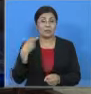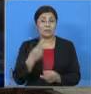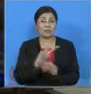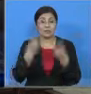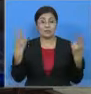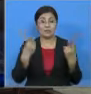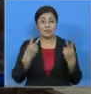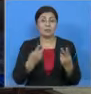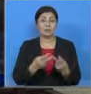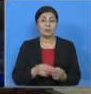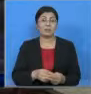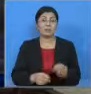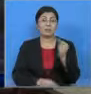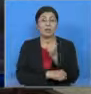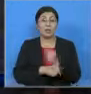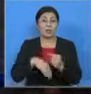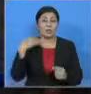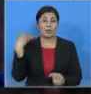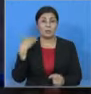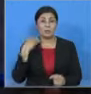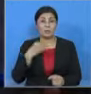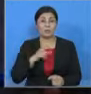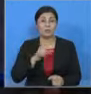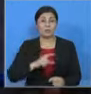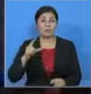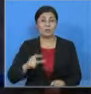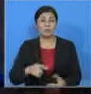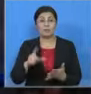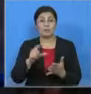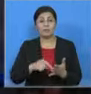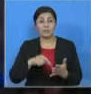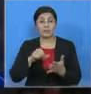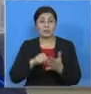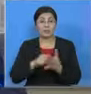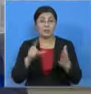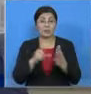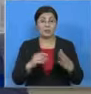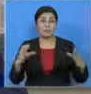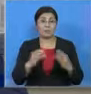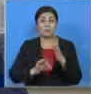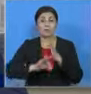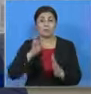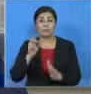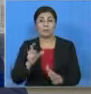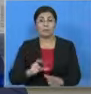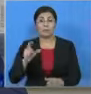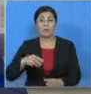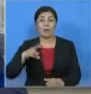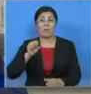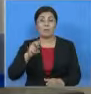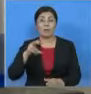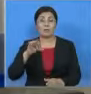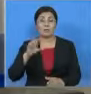смотрели представители актюбинской общественности. Члены регионального совета ветеранов и депутаты областного маслихата, прослушав